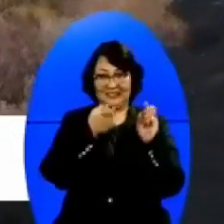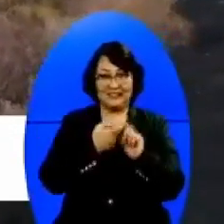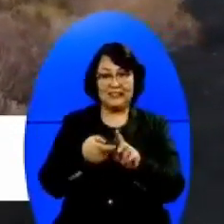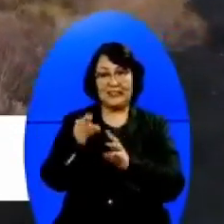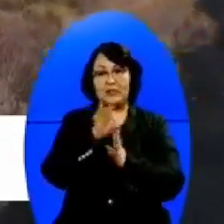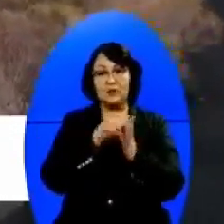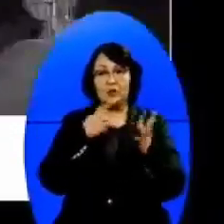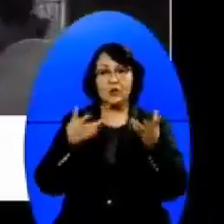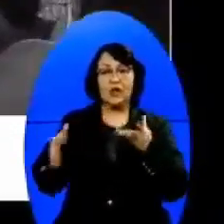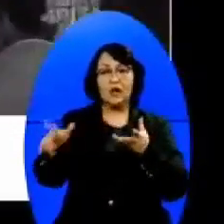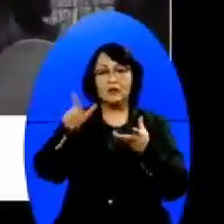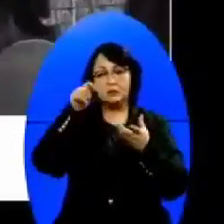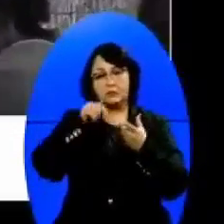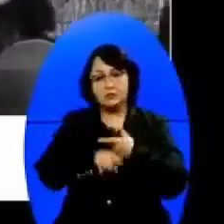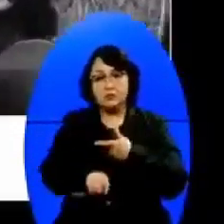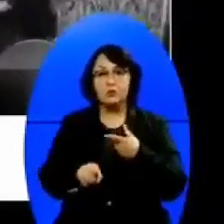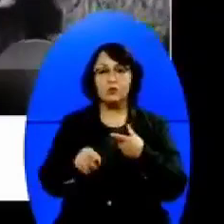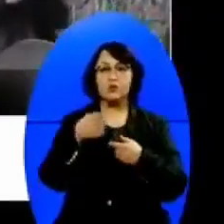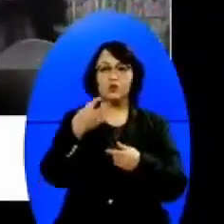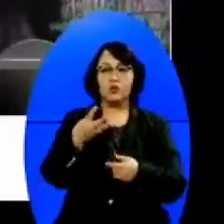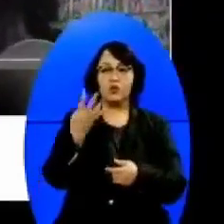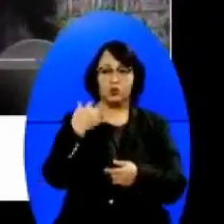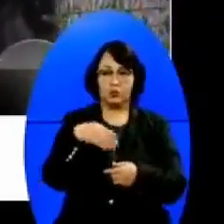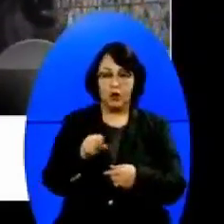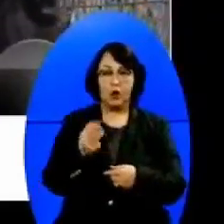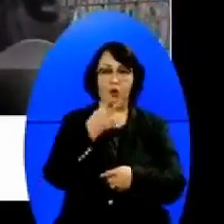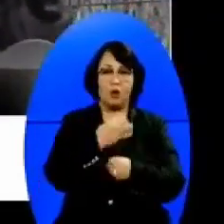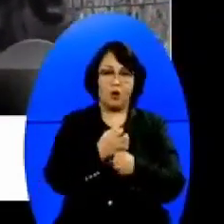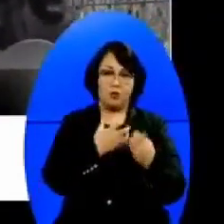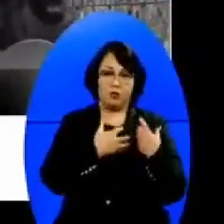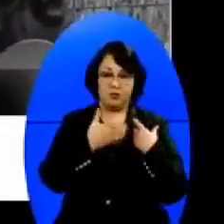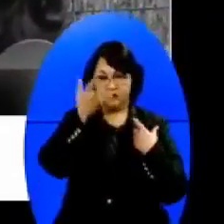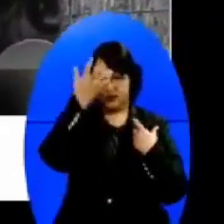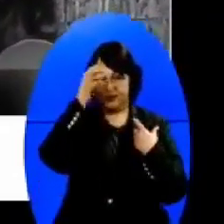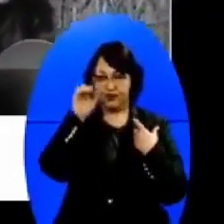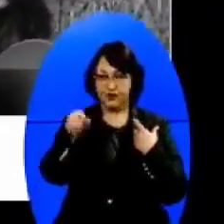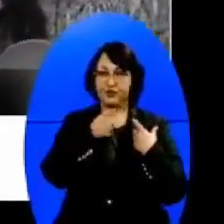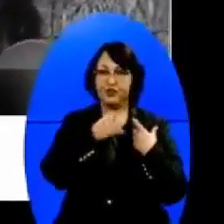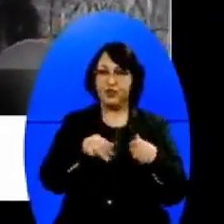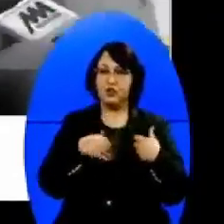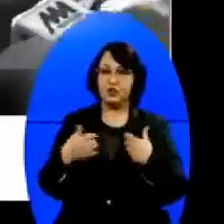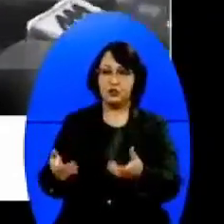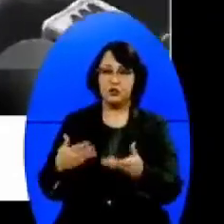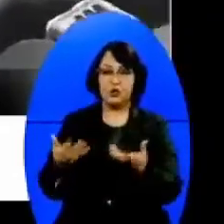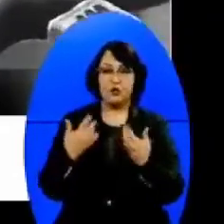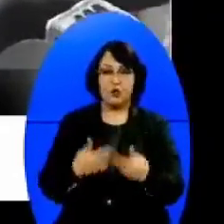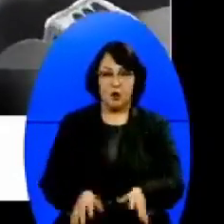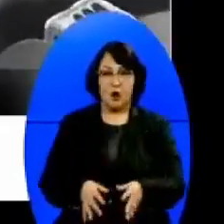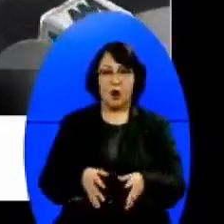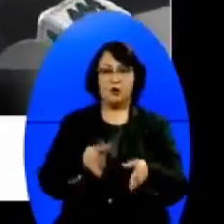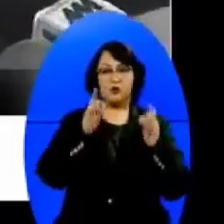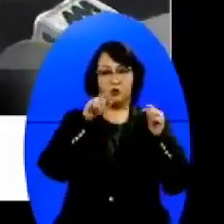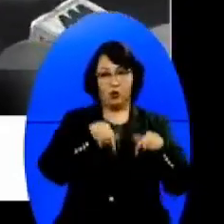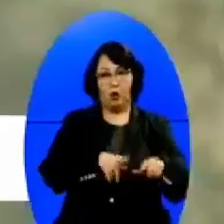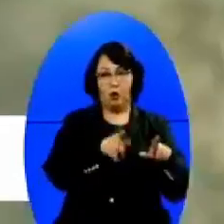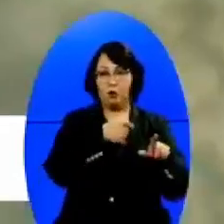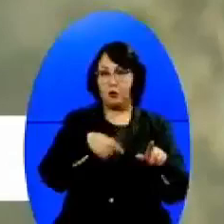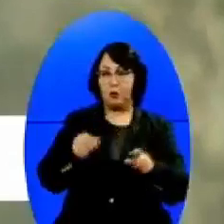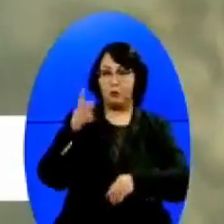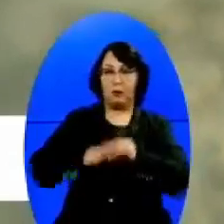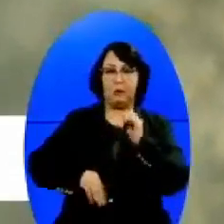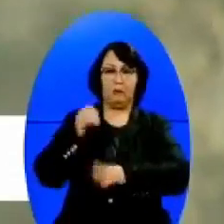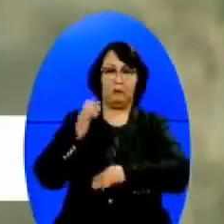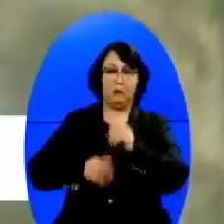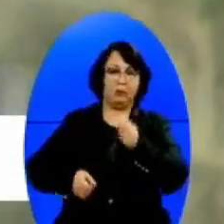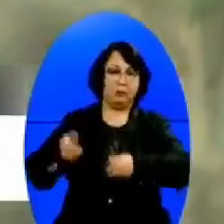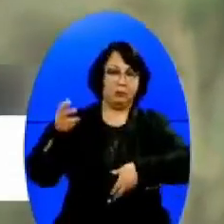газар дээр нь очиж үзэж 4 удаагийн үүрэг чиглэлийг засгийн газар төгсөв. Үр дүнд нь туулгалыг тулгаад шахуу байшин барилга барьж эхэлсэн 56